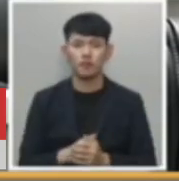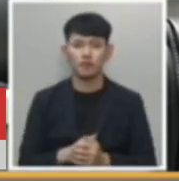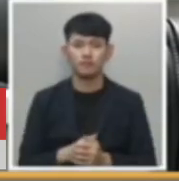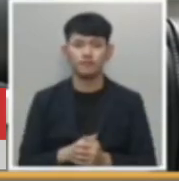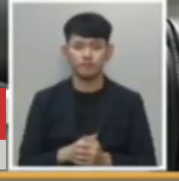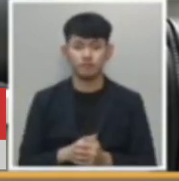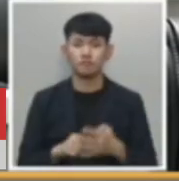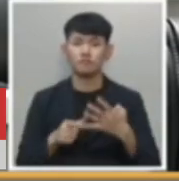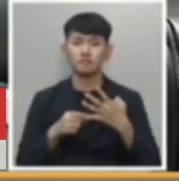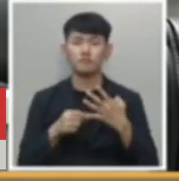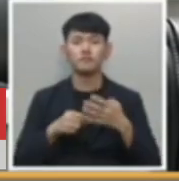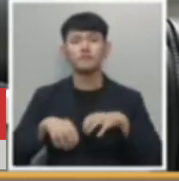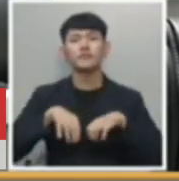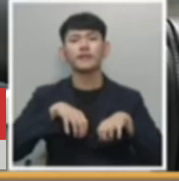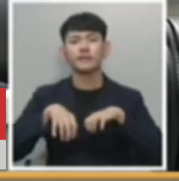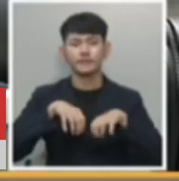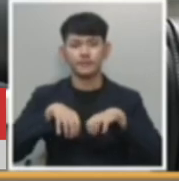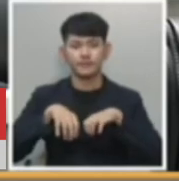ดการ